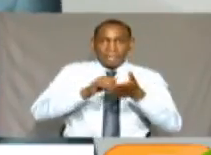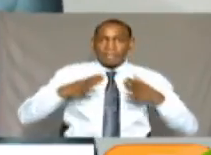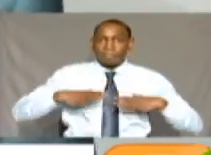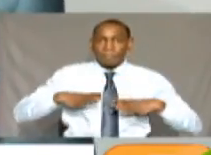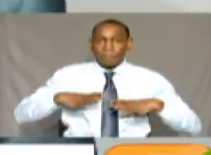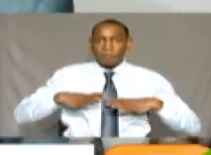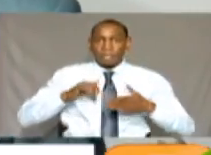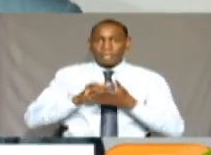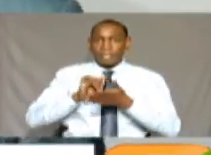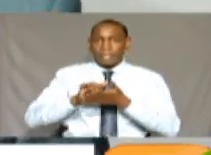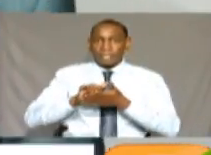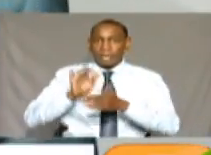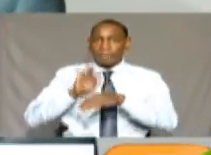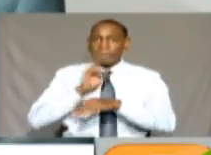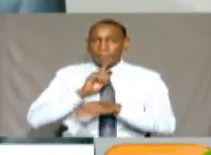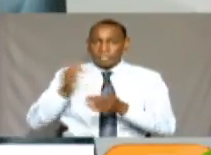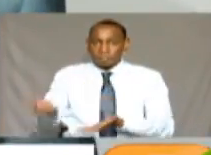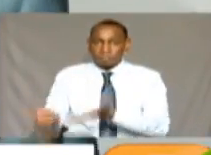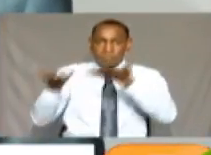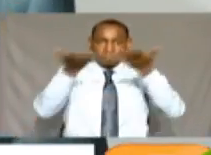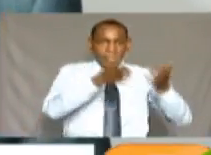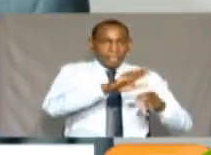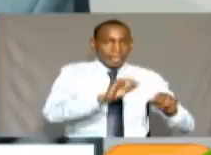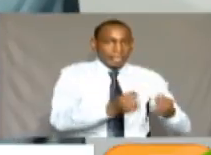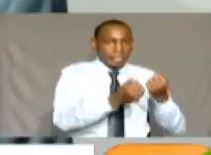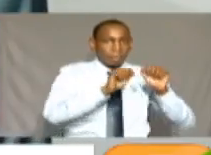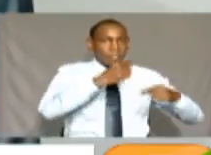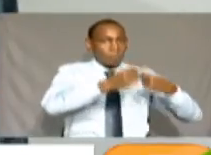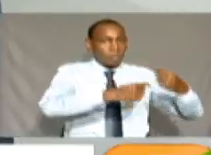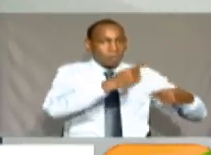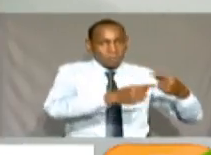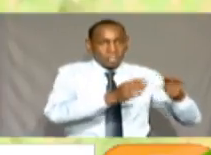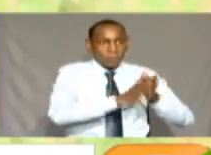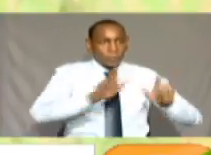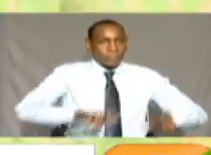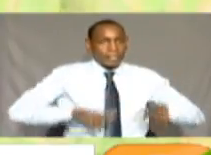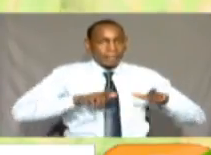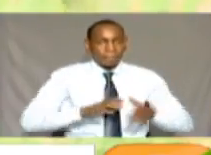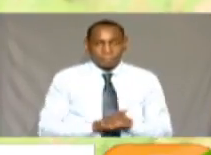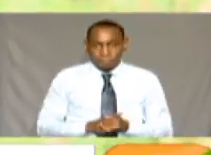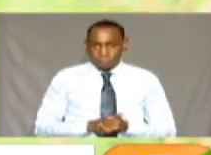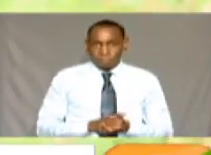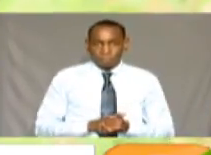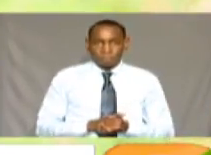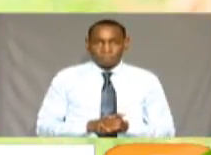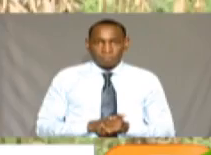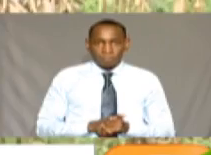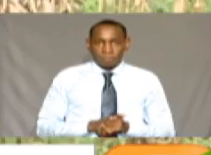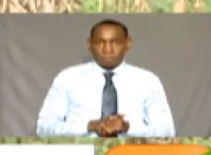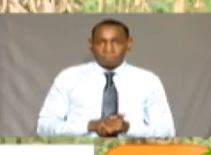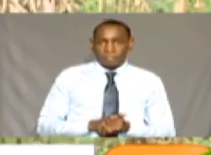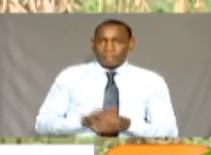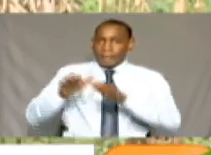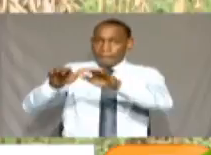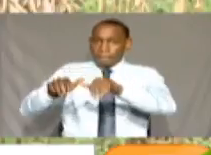are marooned are either airlifted to safer ground so that they can be able to continue with life in a... Kwa upande wa